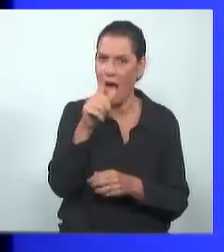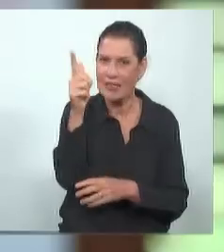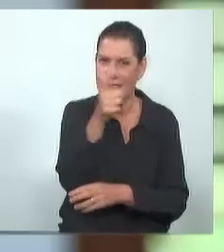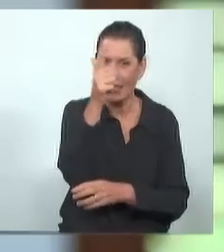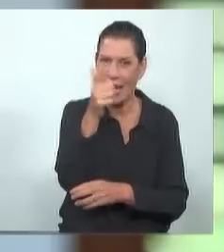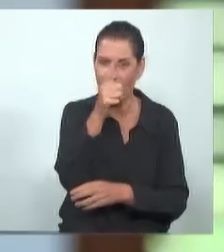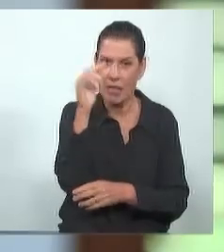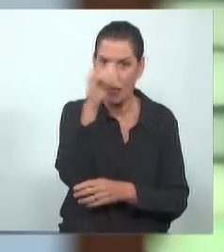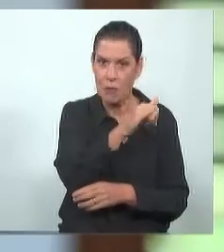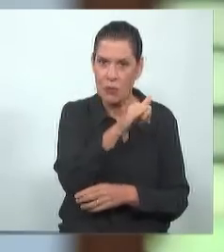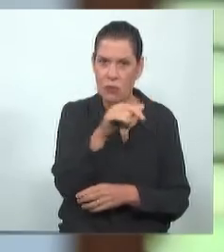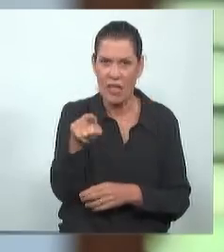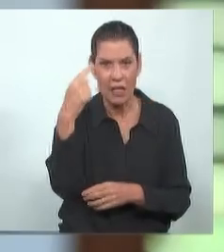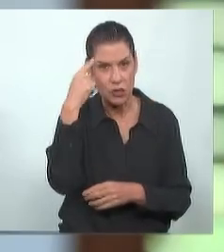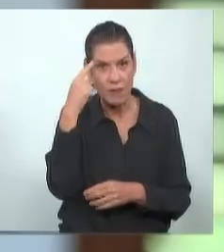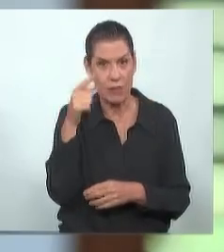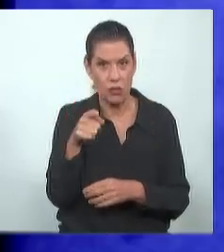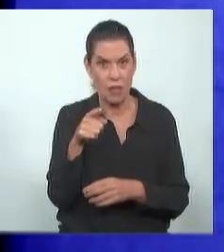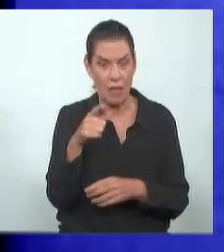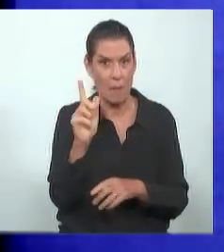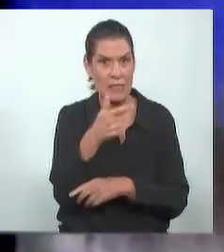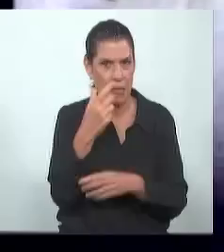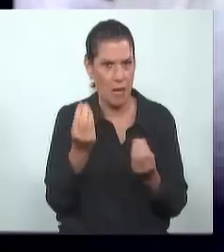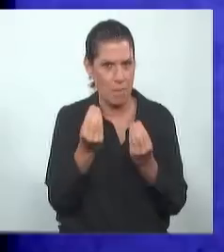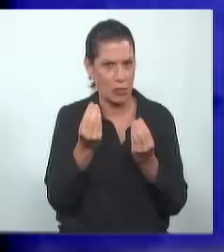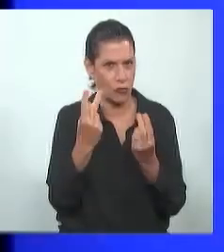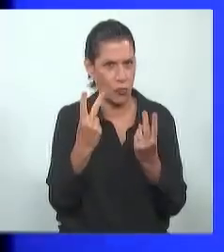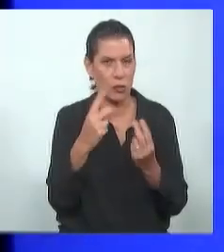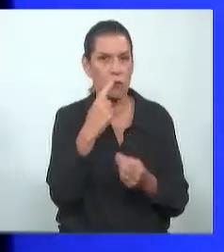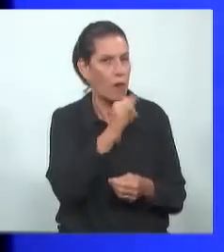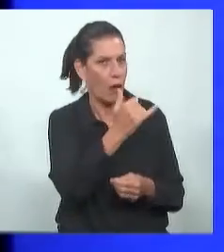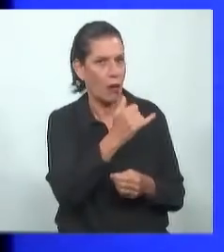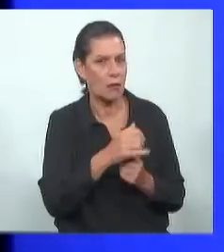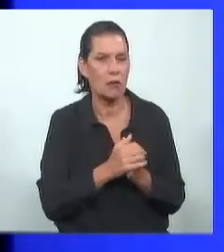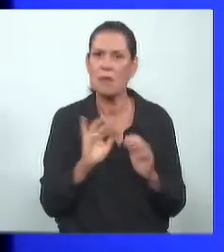מצלם פה משהו... כן. כן. כן. מה עובר בראש?